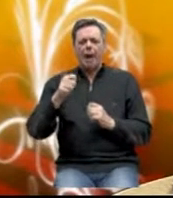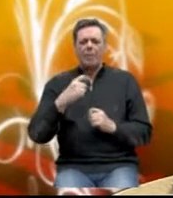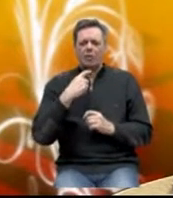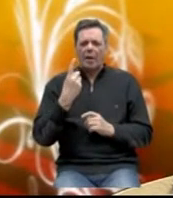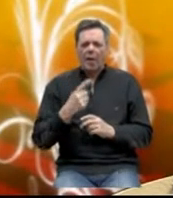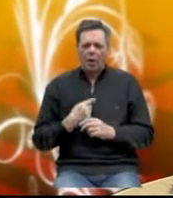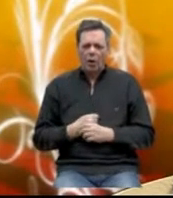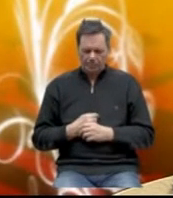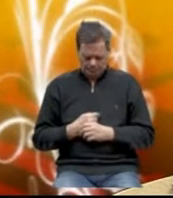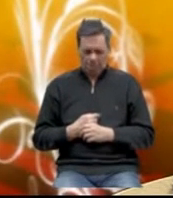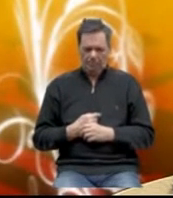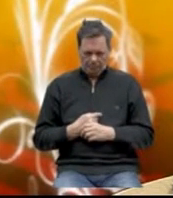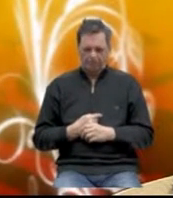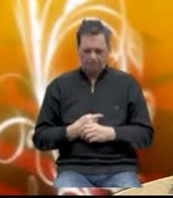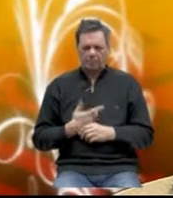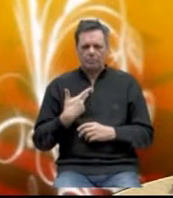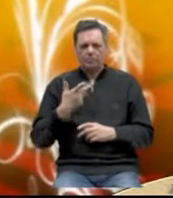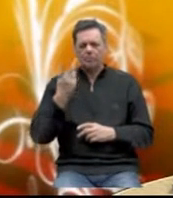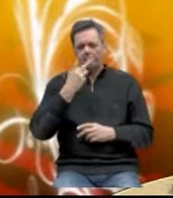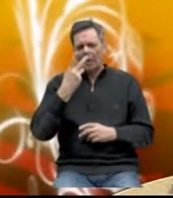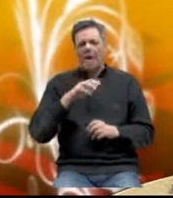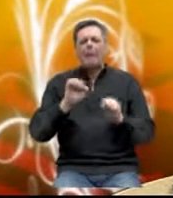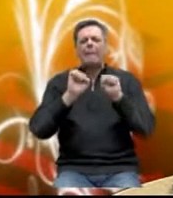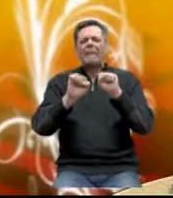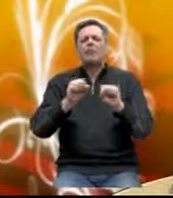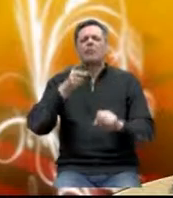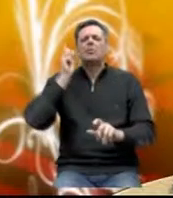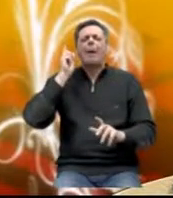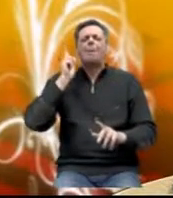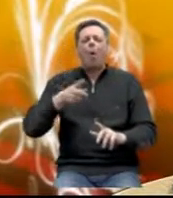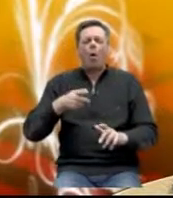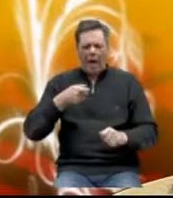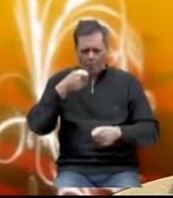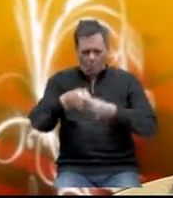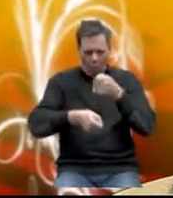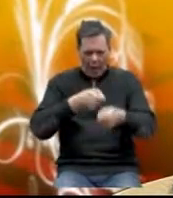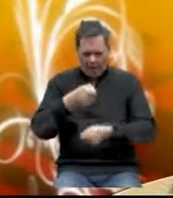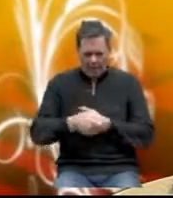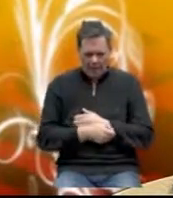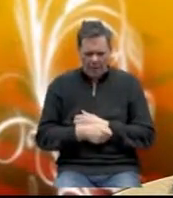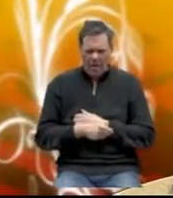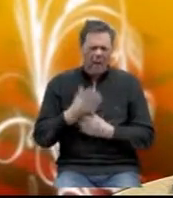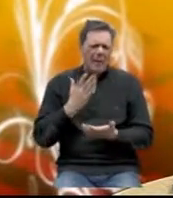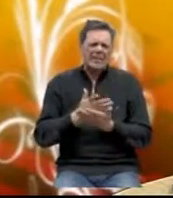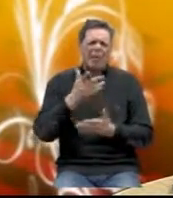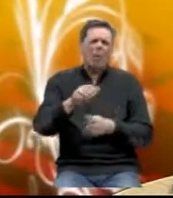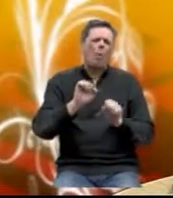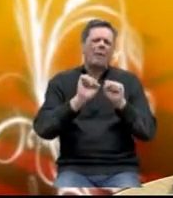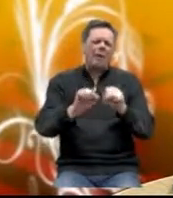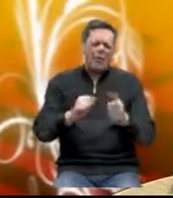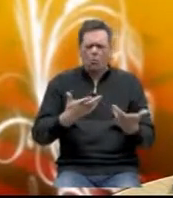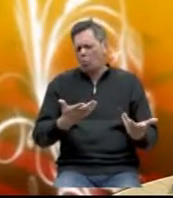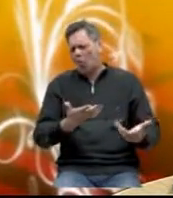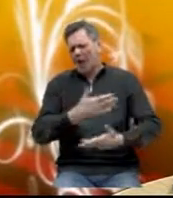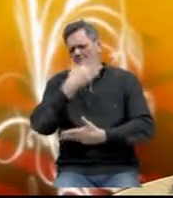zaista se na prevenciju mora, ali ne mislim ja samo na prevenciju ovu koja nam odnosi ljude, koja pravi od ljudi biljke,